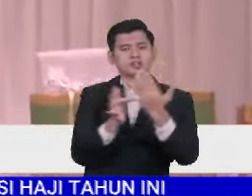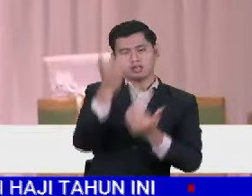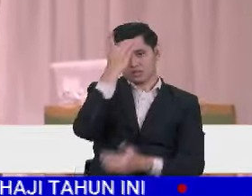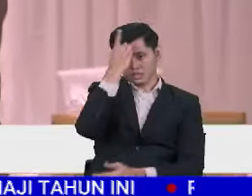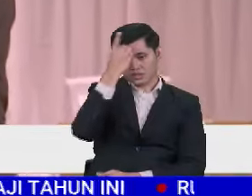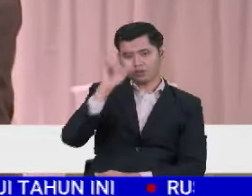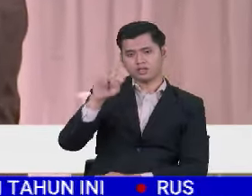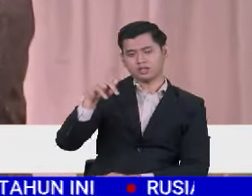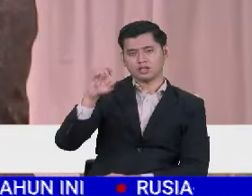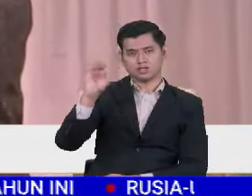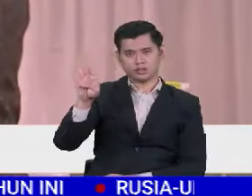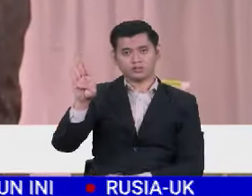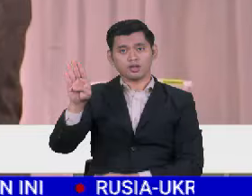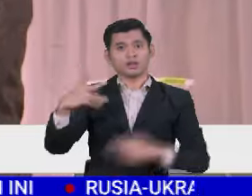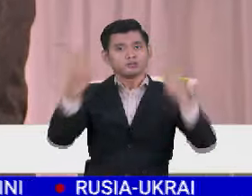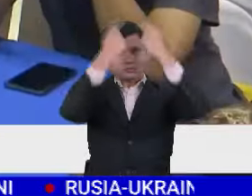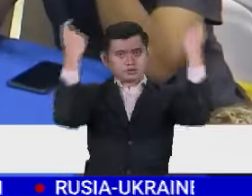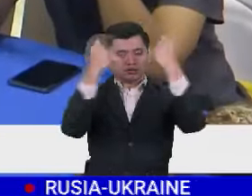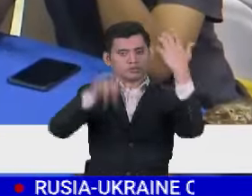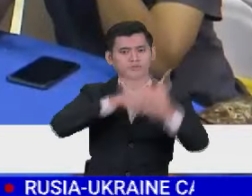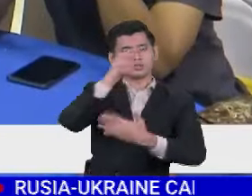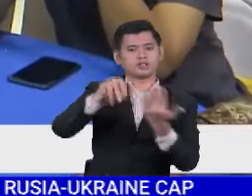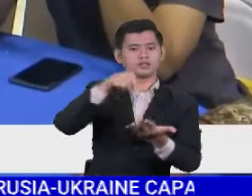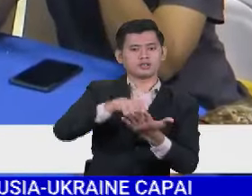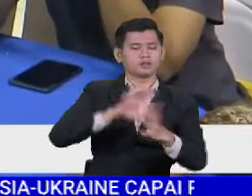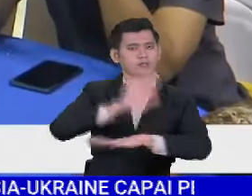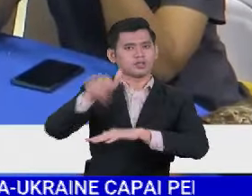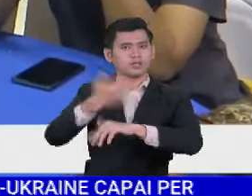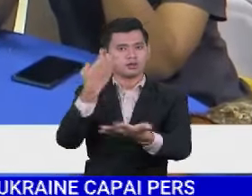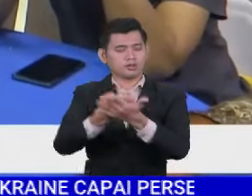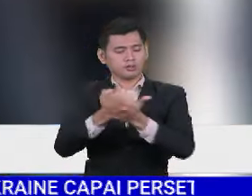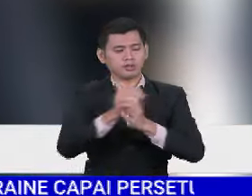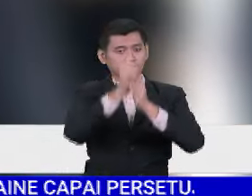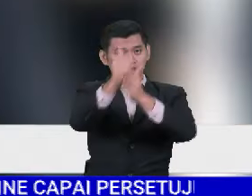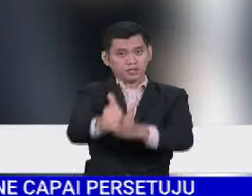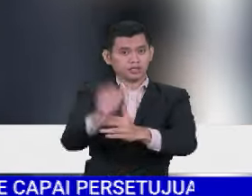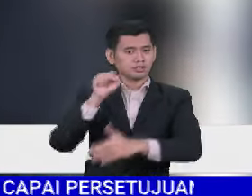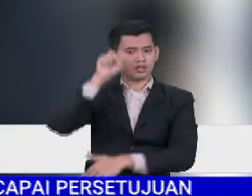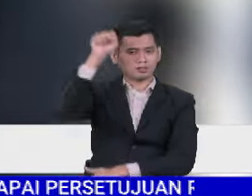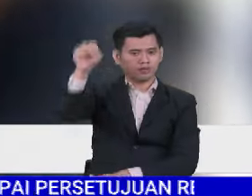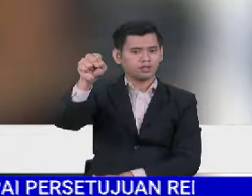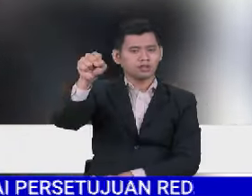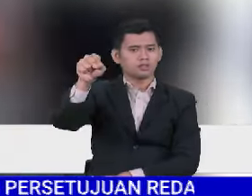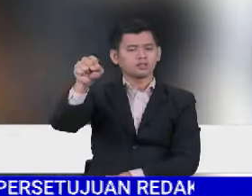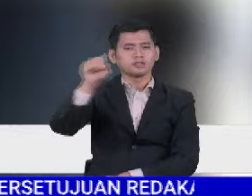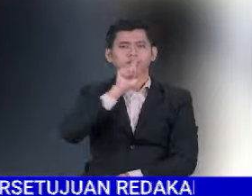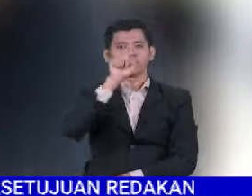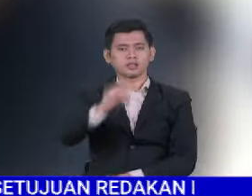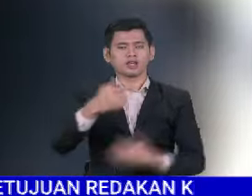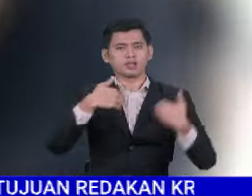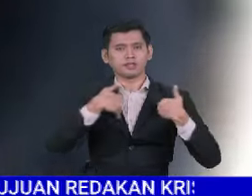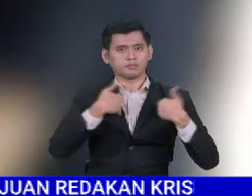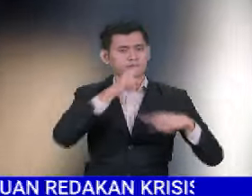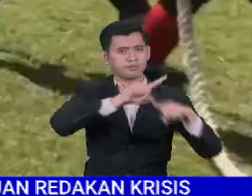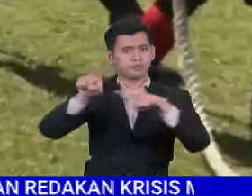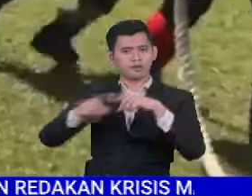Yakub Khan kanibal sehari anjuran pertumbuhan pembangunan ekonomi dan kepimpinan Sabah dan pbrx sepanggar ini turut